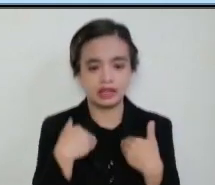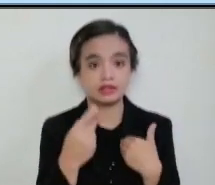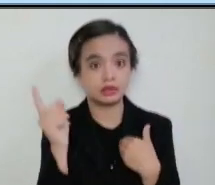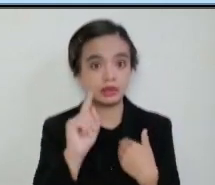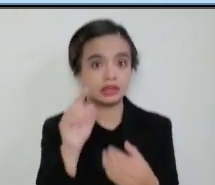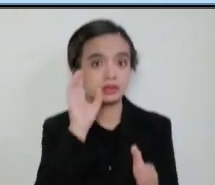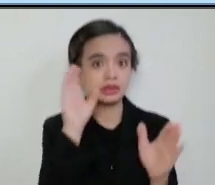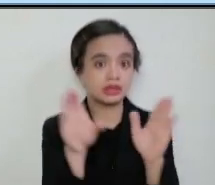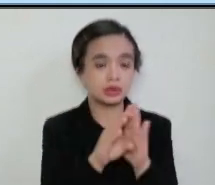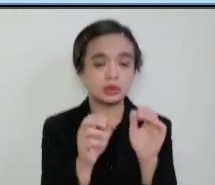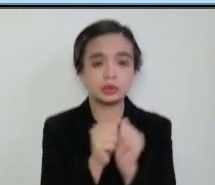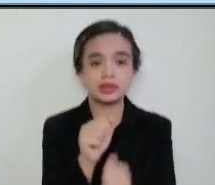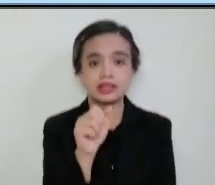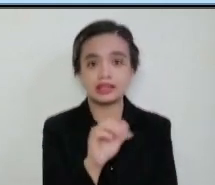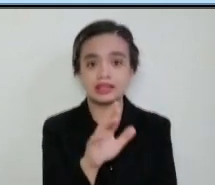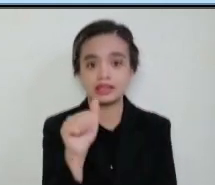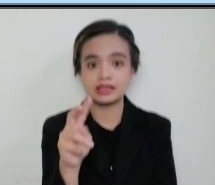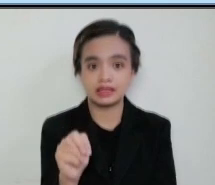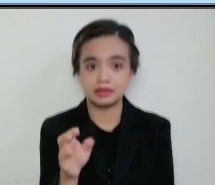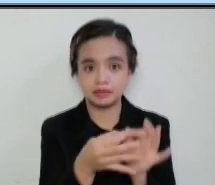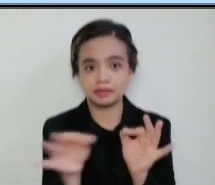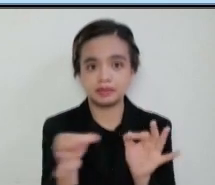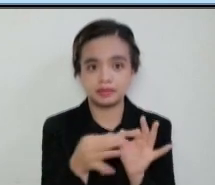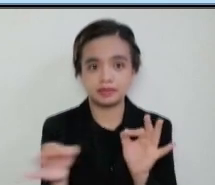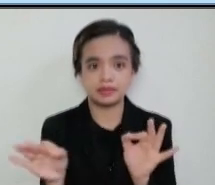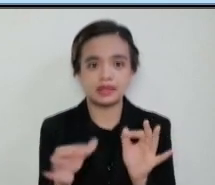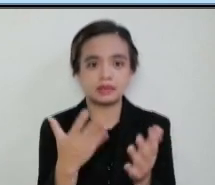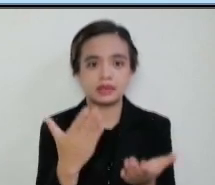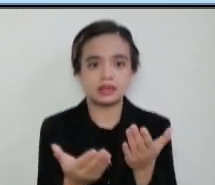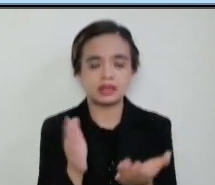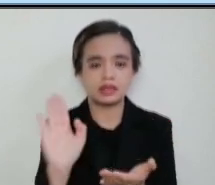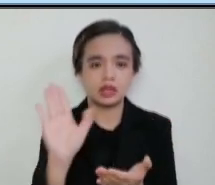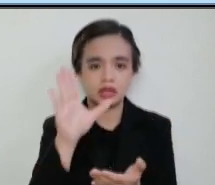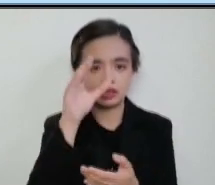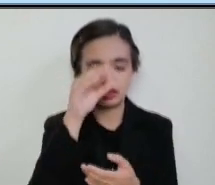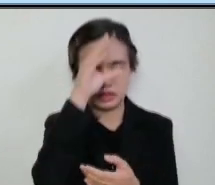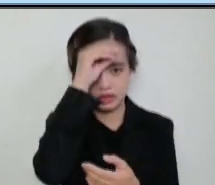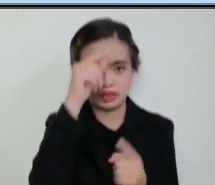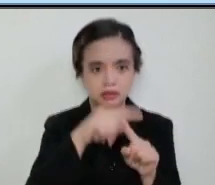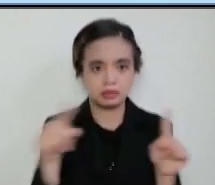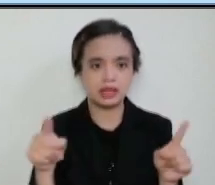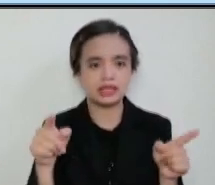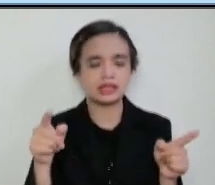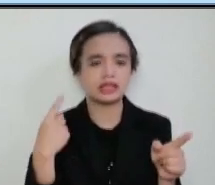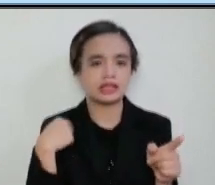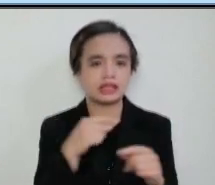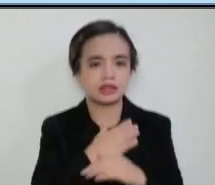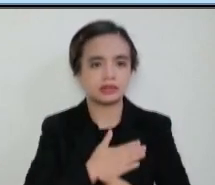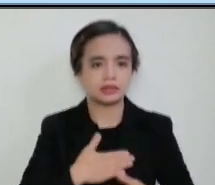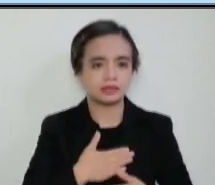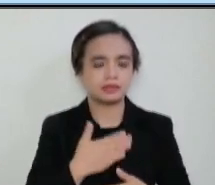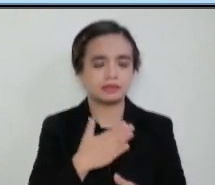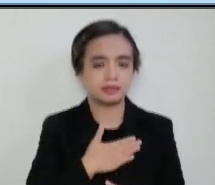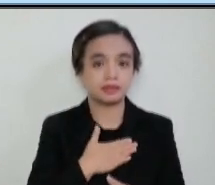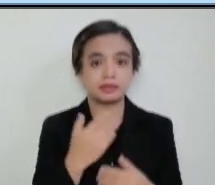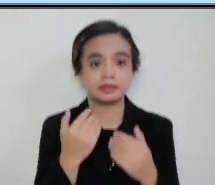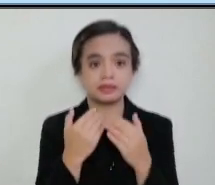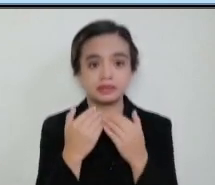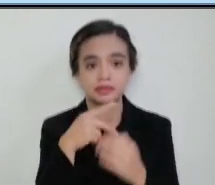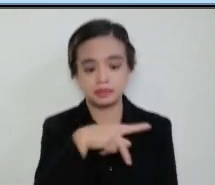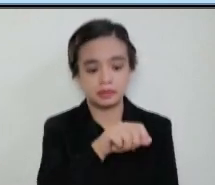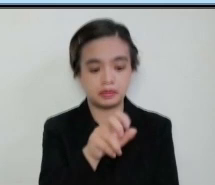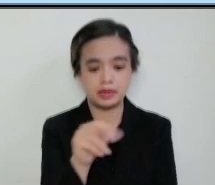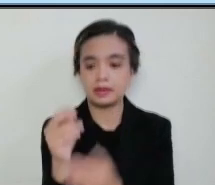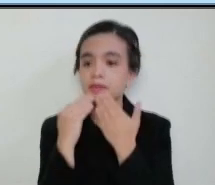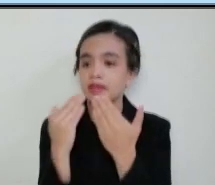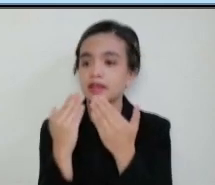na may caption na The Boy May Be Yours, But The Pleasure Is All Mine. Pinasalamatan din dito ni Penn ang singer for inviting